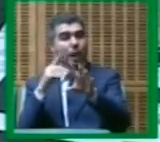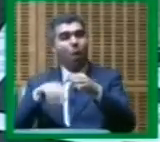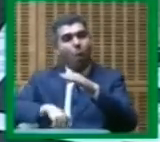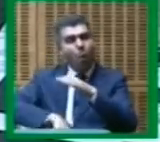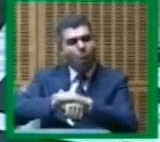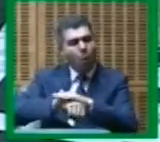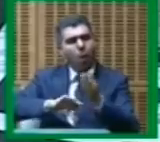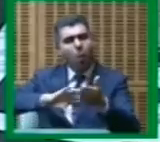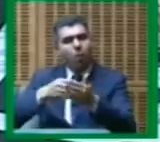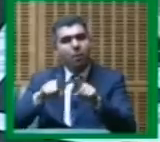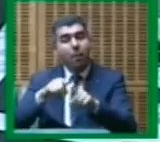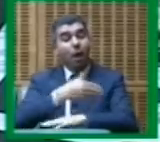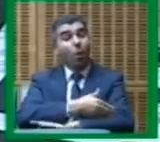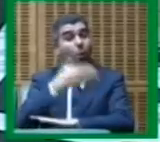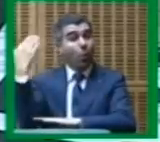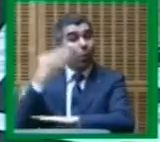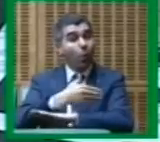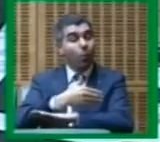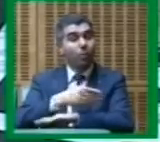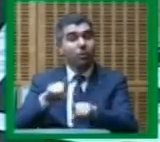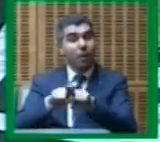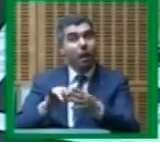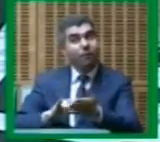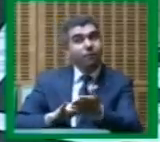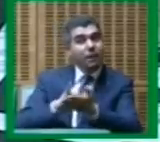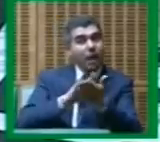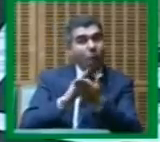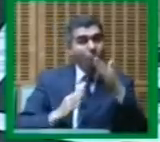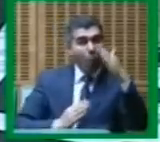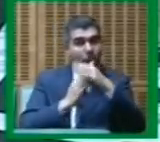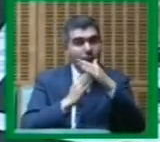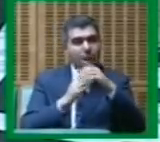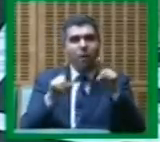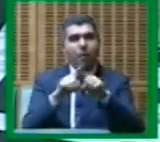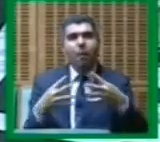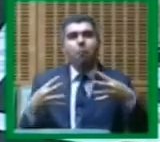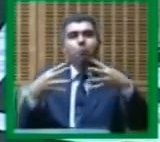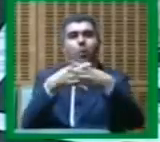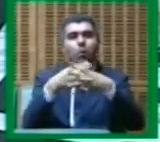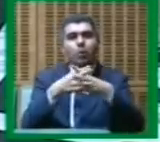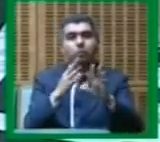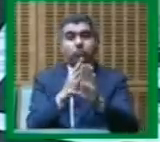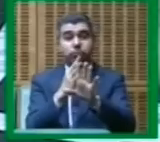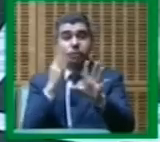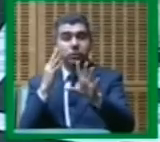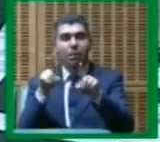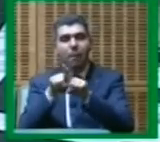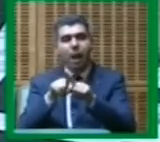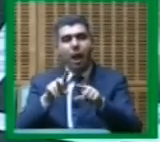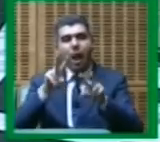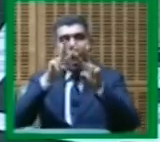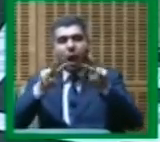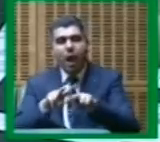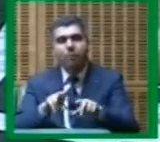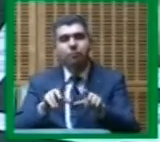منعوش إغلاق الحدود، كما ما منعوش الرحلات الجوية، ولكن أكدوا على ضرورة وضع آليات ديال